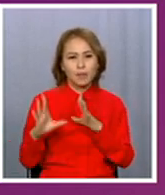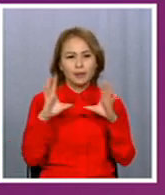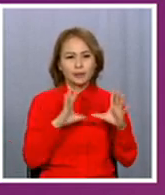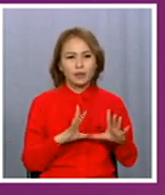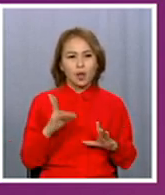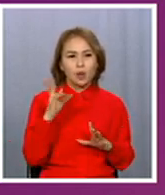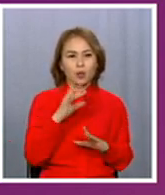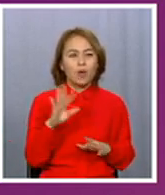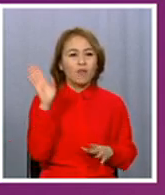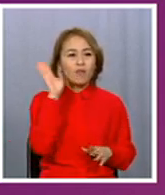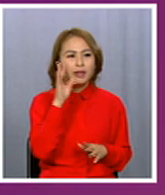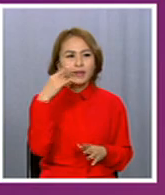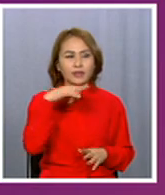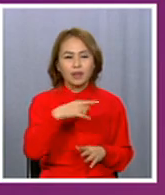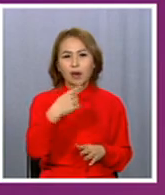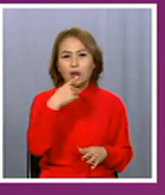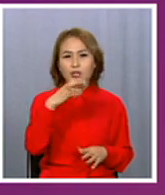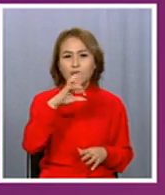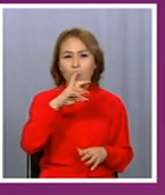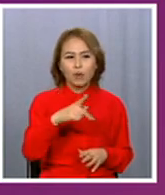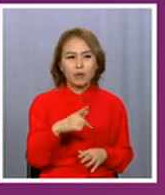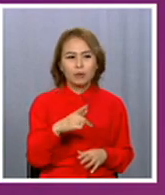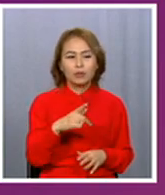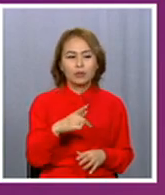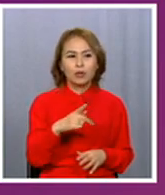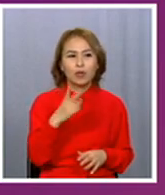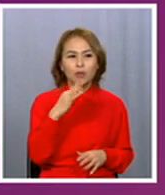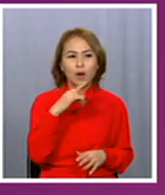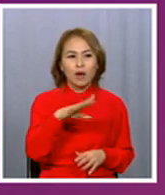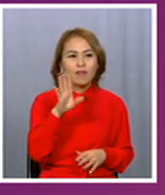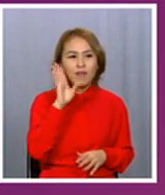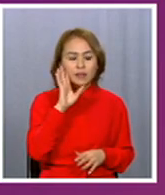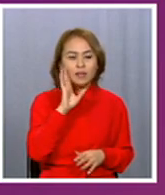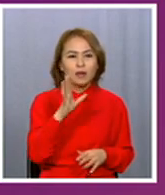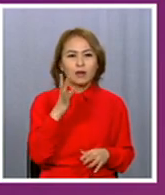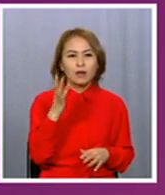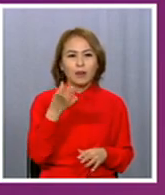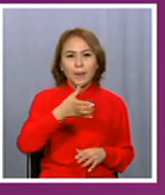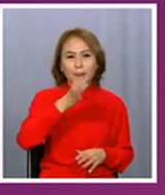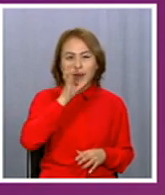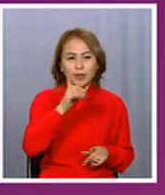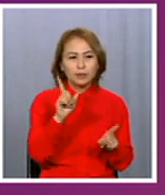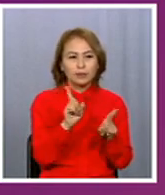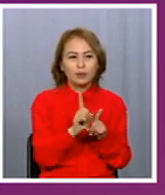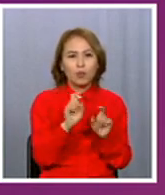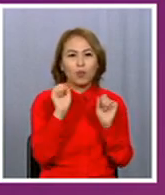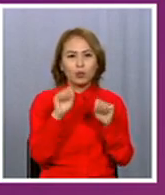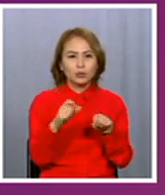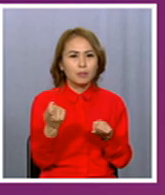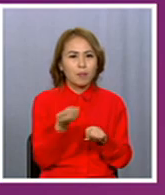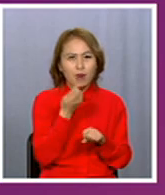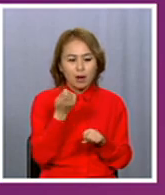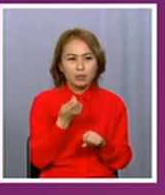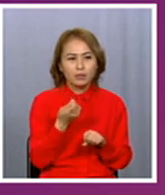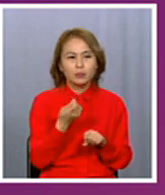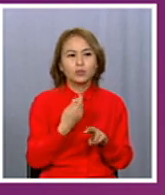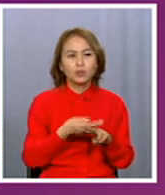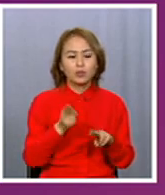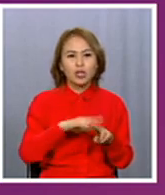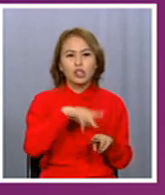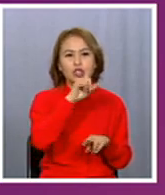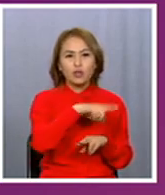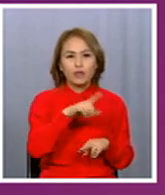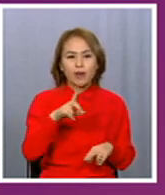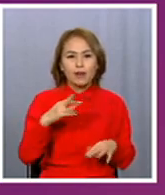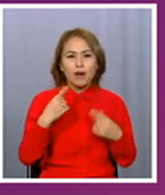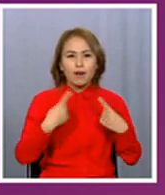вода в них соленая. А пресной воды на Земле не так уж много. Человеку для